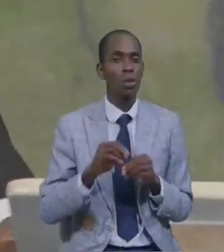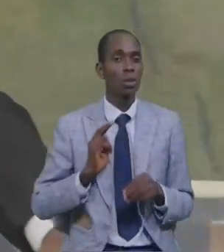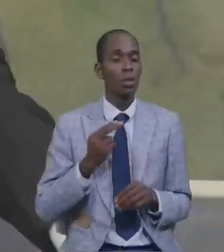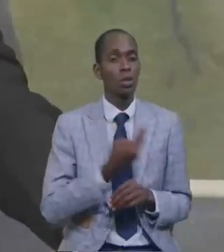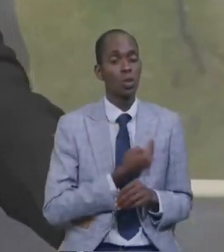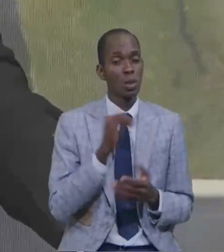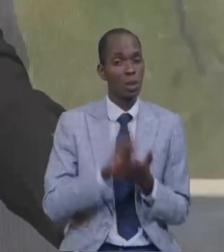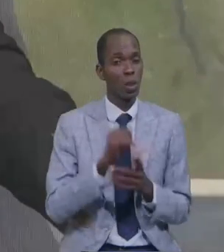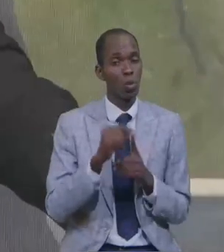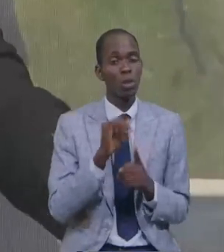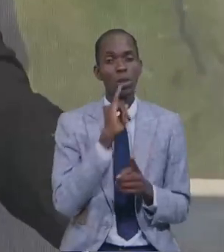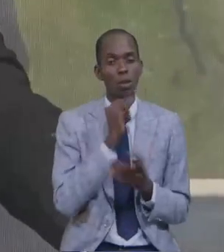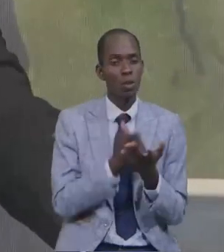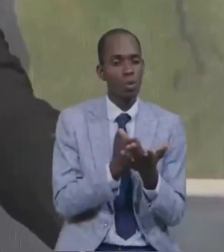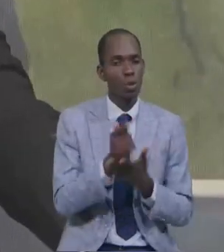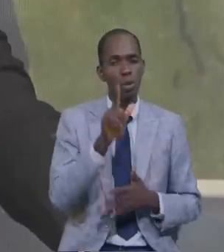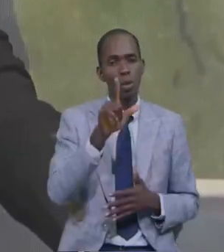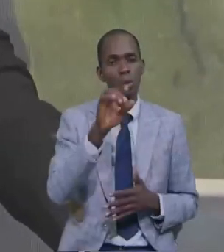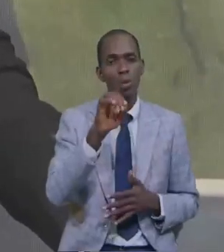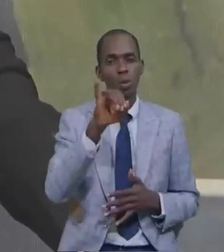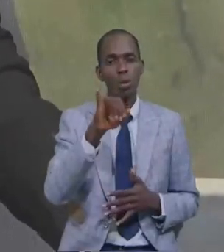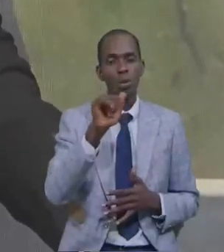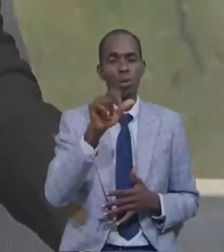Il m'a appelé.